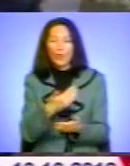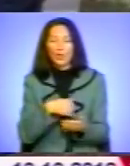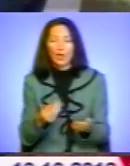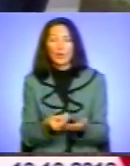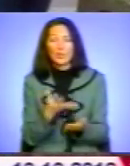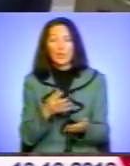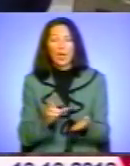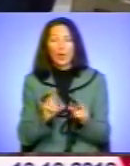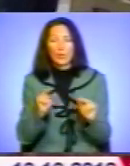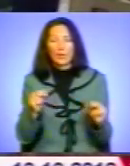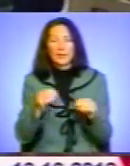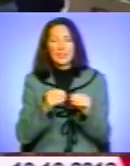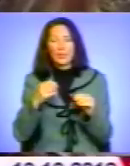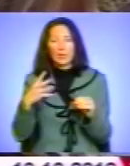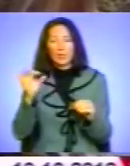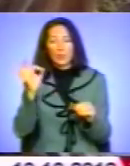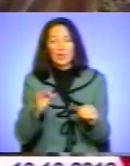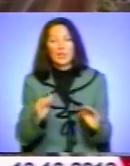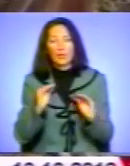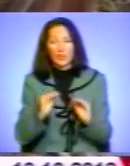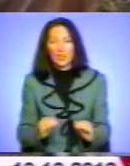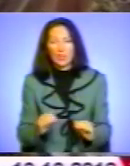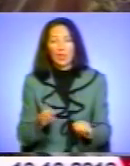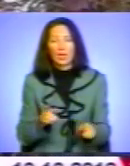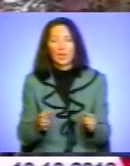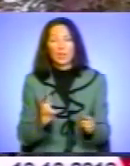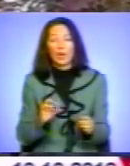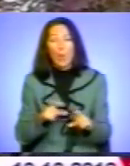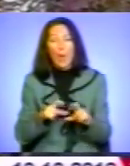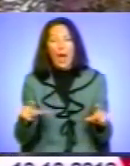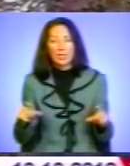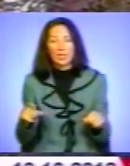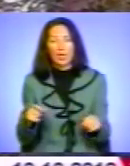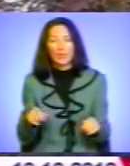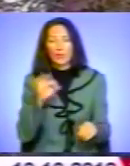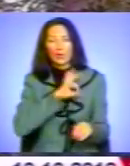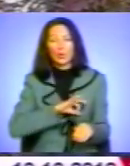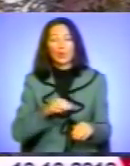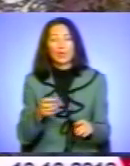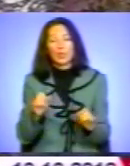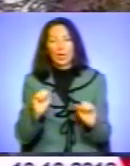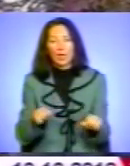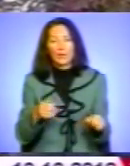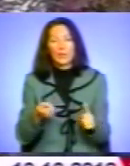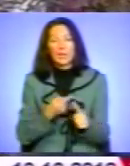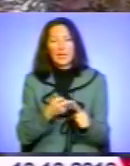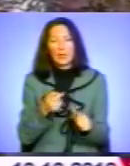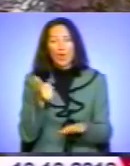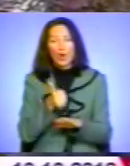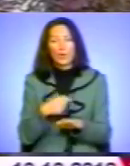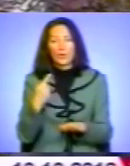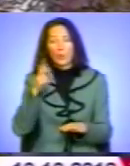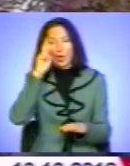на 10-15% нижчі, ніж у торгівельній мережі. Користуючись нагодою, я від імені голови обласної адміністрації